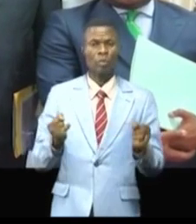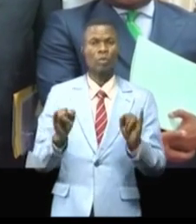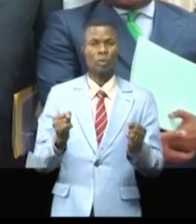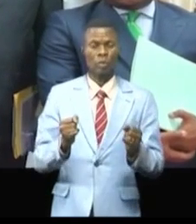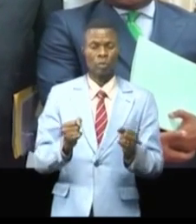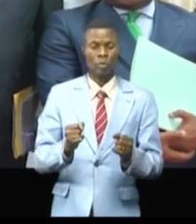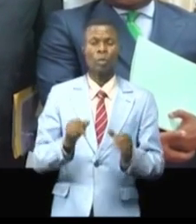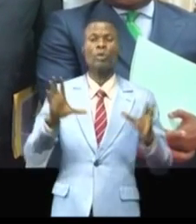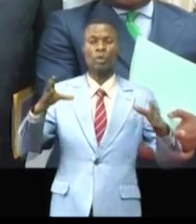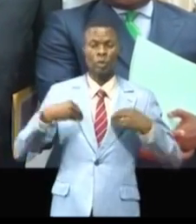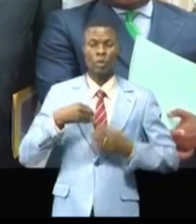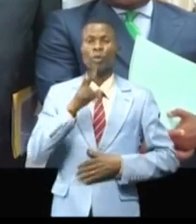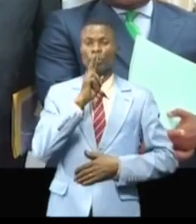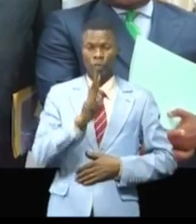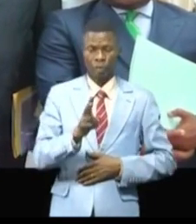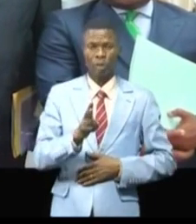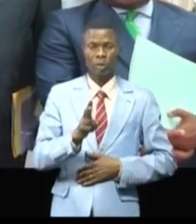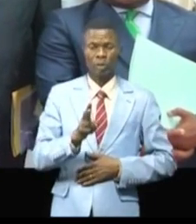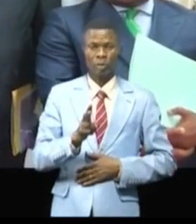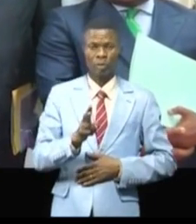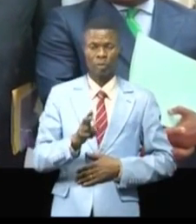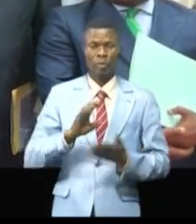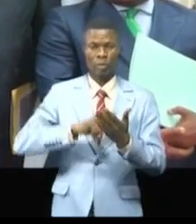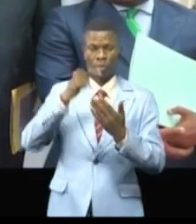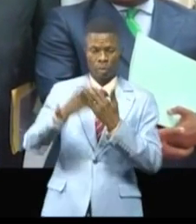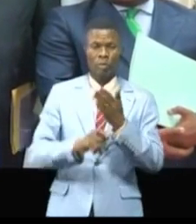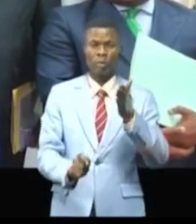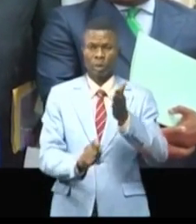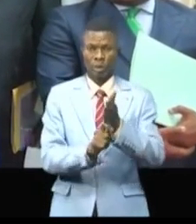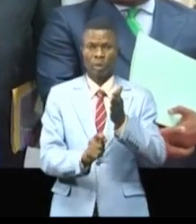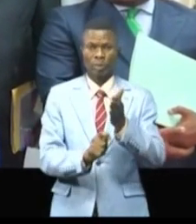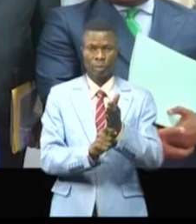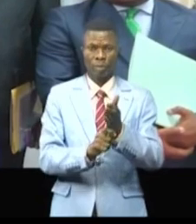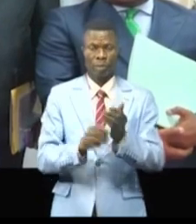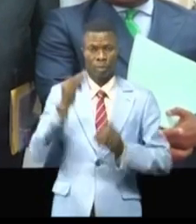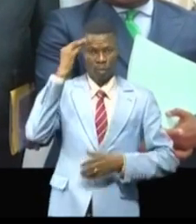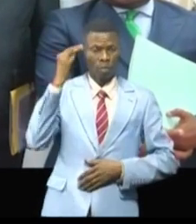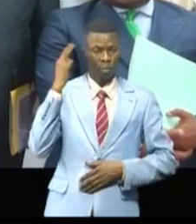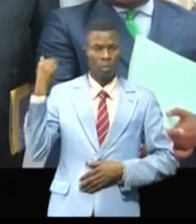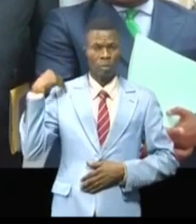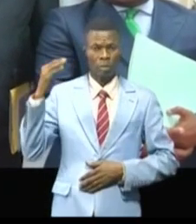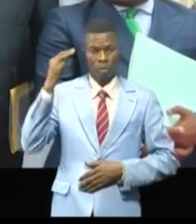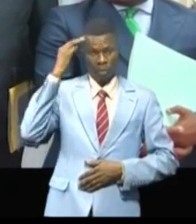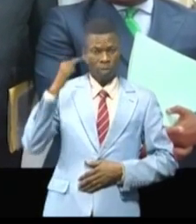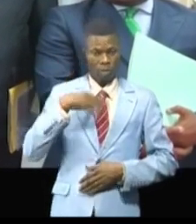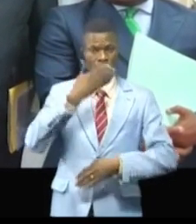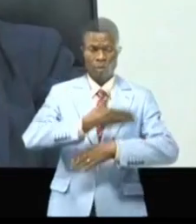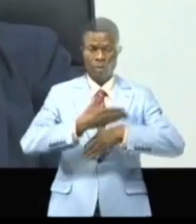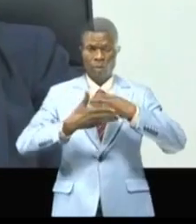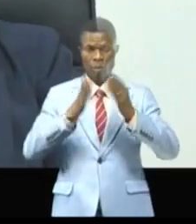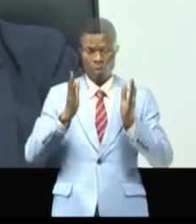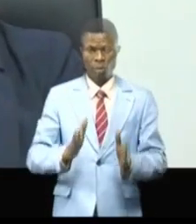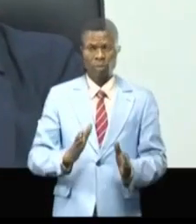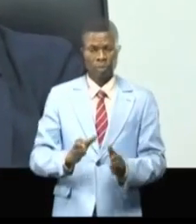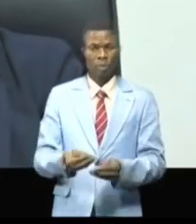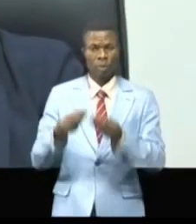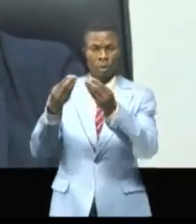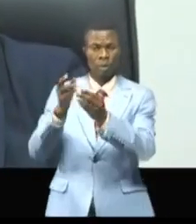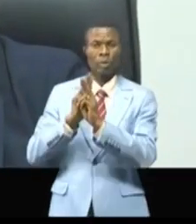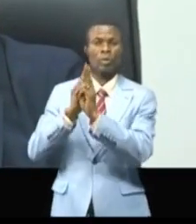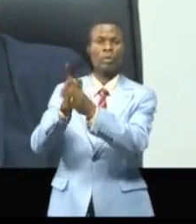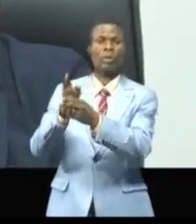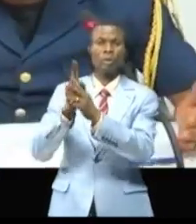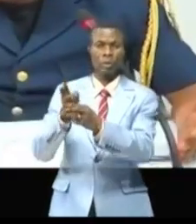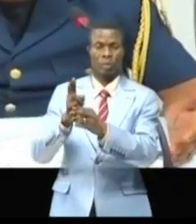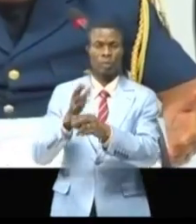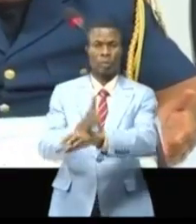confirmons ici parce que sur le plan technique, le ministre d'État, ministre des infrastructures, il a fait les rapports